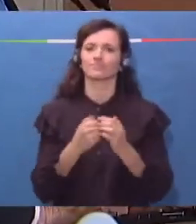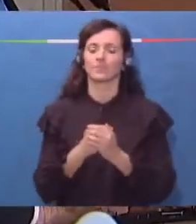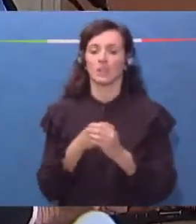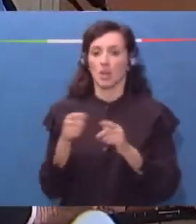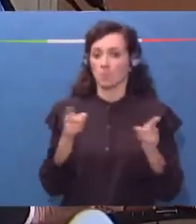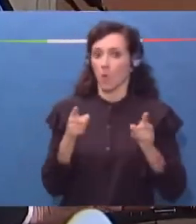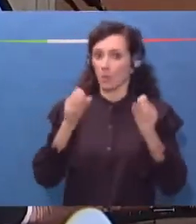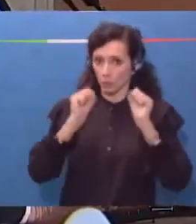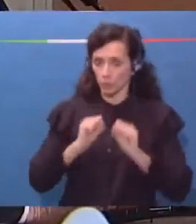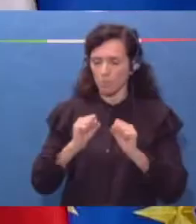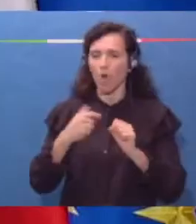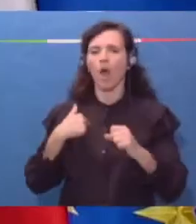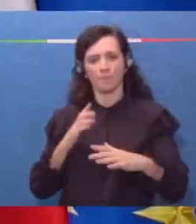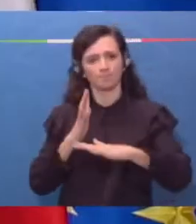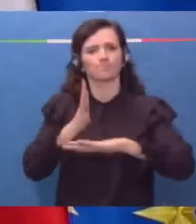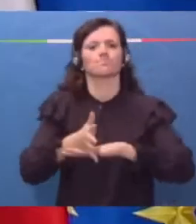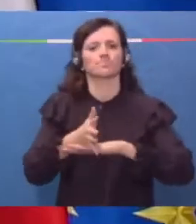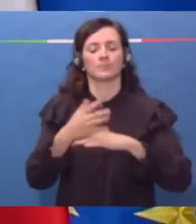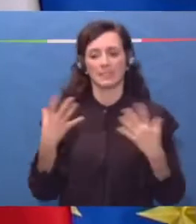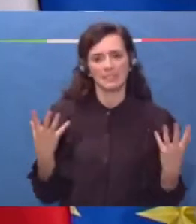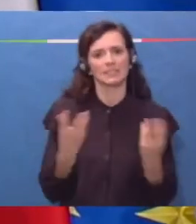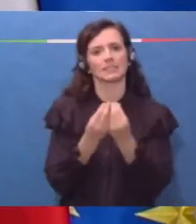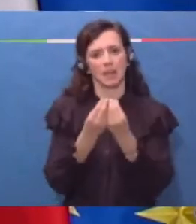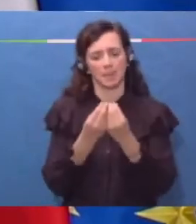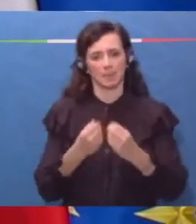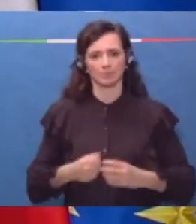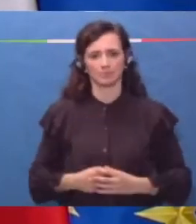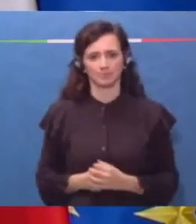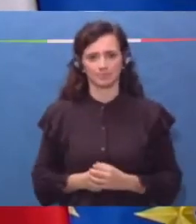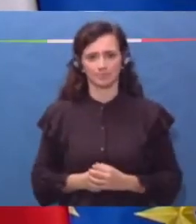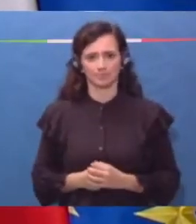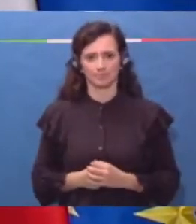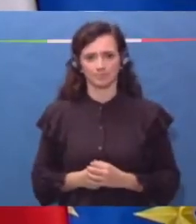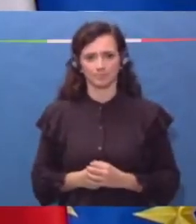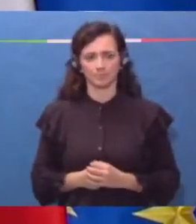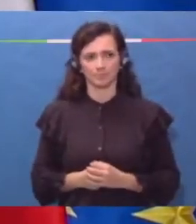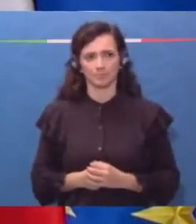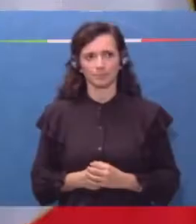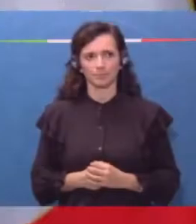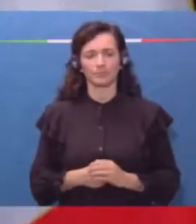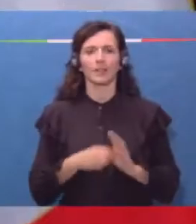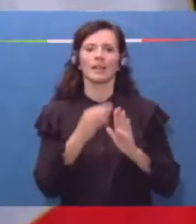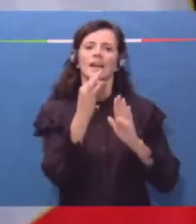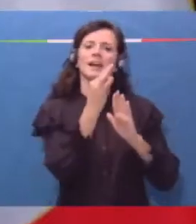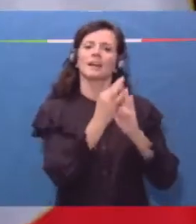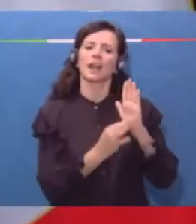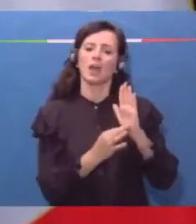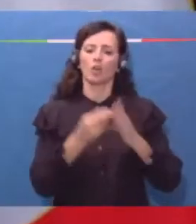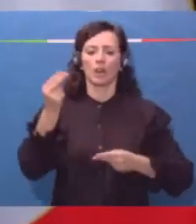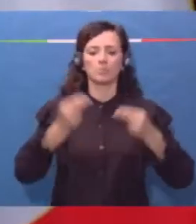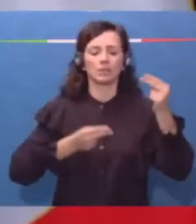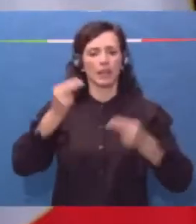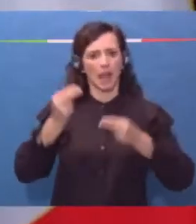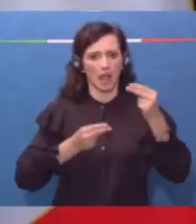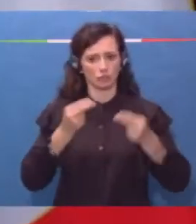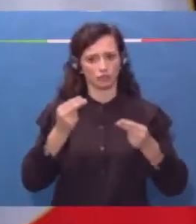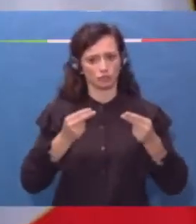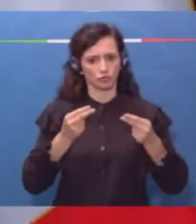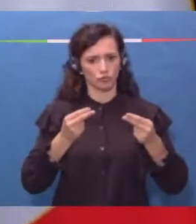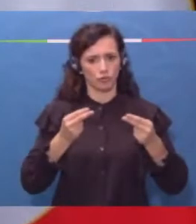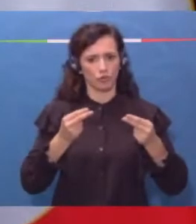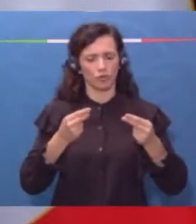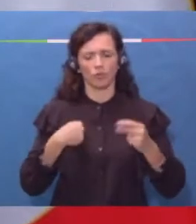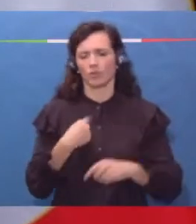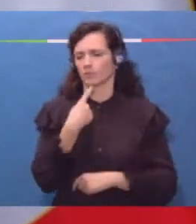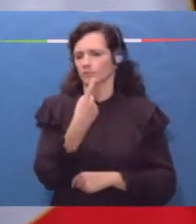agire insieme. Per quanto riguarda le regole di bilancio, ho detto più volte che le